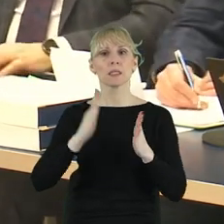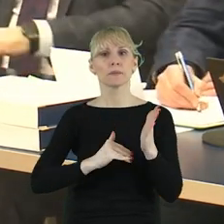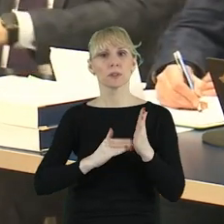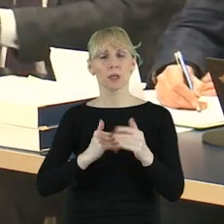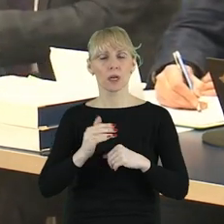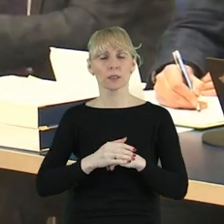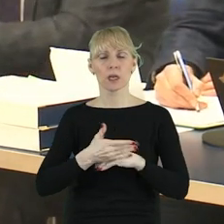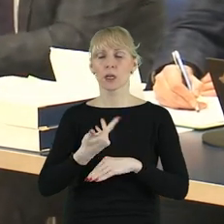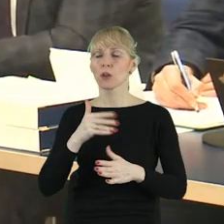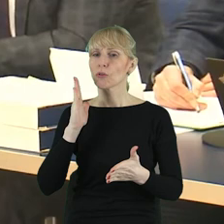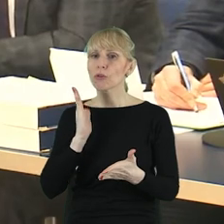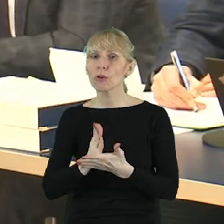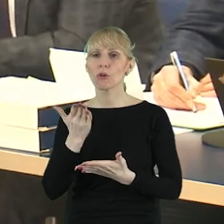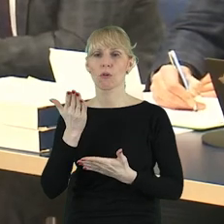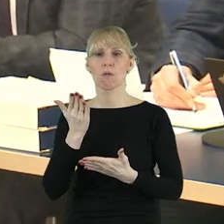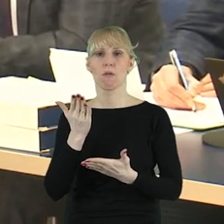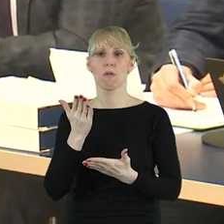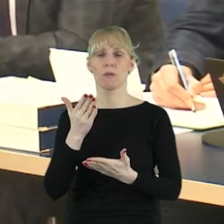wnioskodawcy.